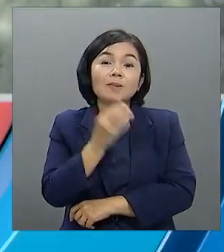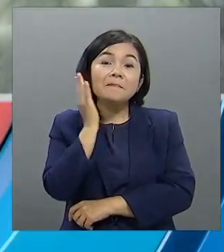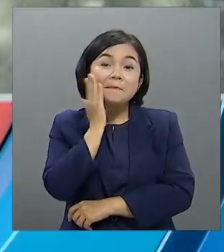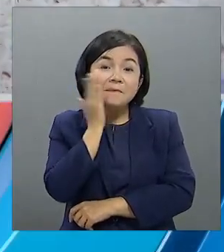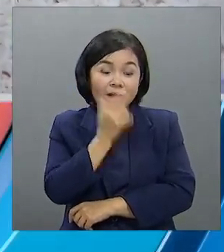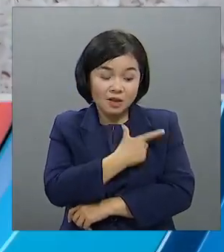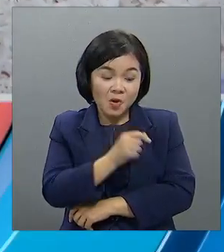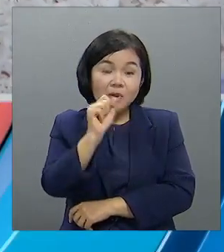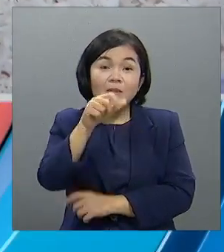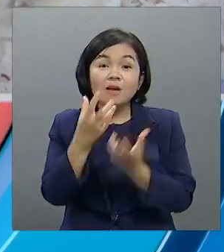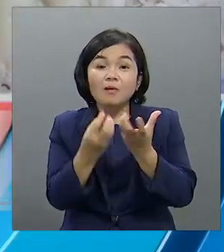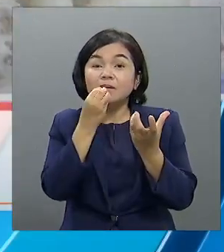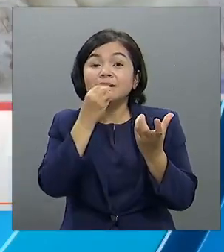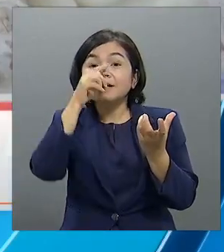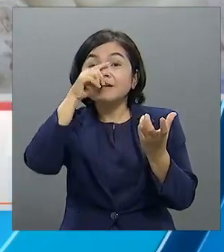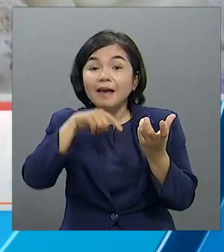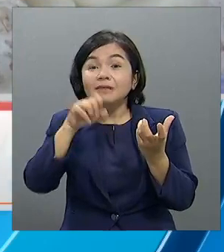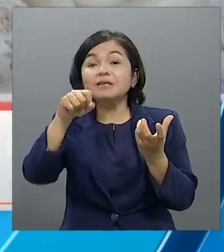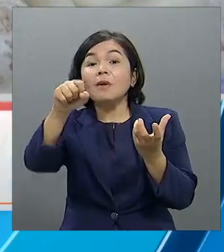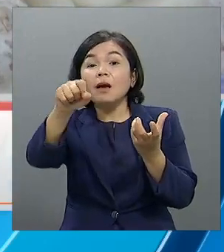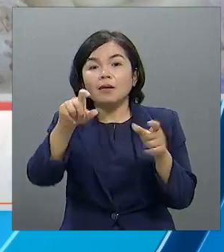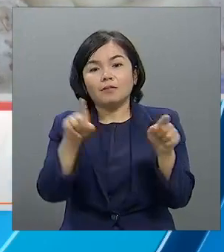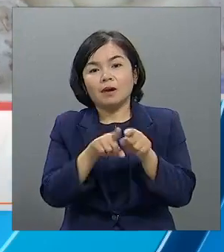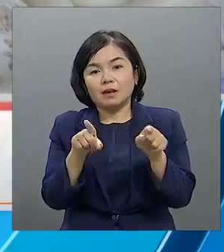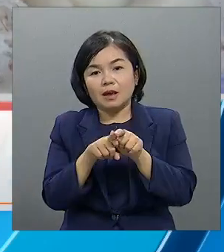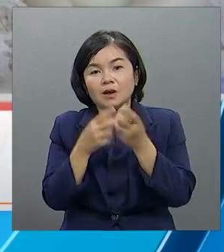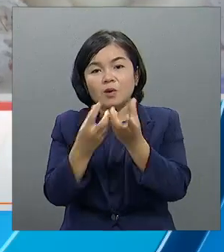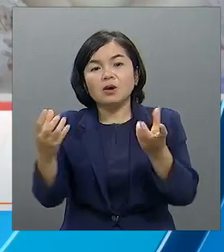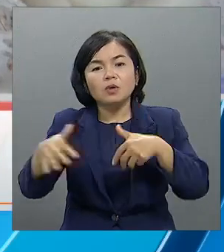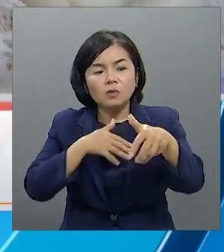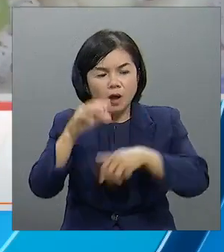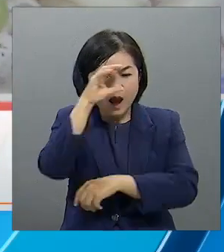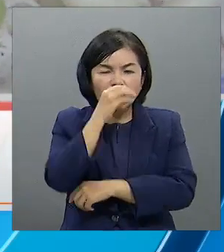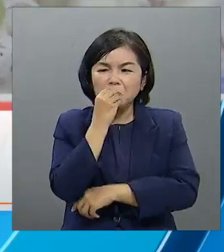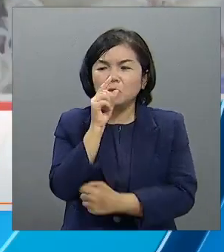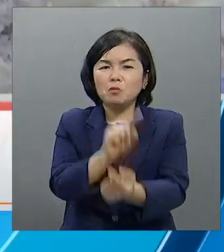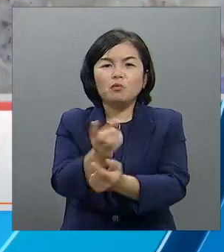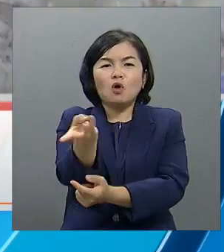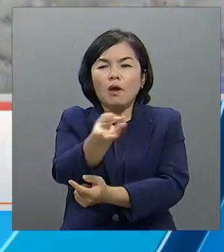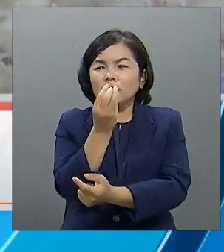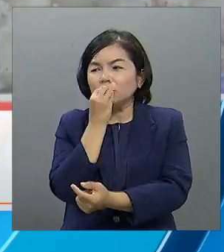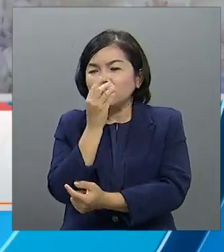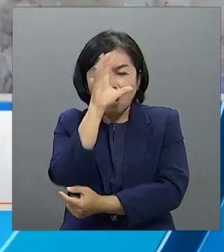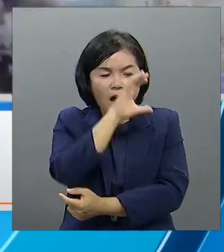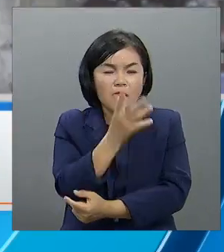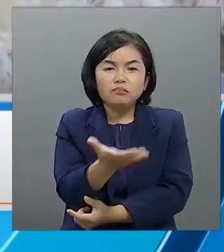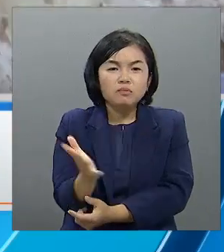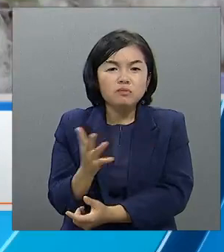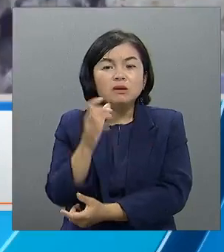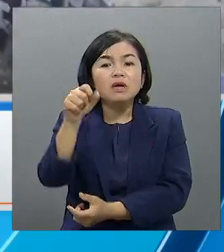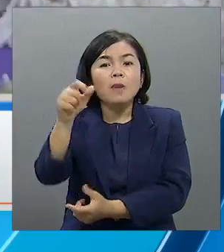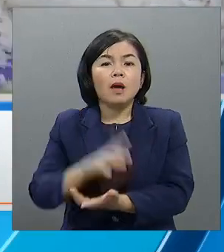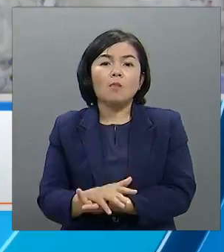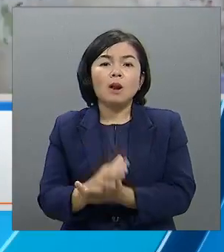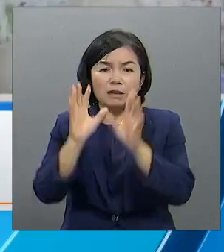ไทยค่ะคุณผู้ชมคะเป็นขนมที่โดยเฉพาะขนมท้องถิ่นเนี่ยเดี๋ยวนี้หาทานยากมากๆเลยนะคะเราจะได้ทานกันทีก็เวลาที่มีงานเทศกาลอะไ